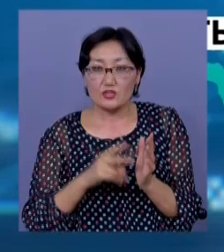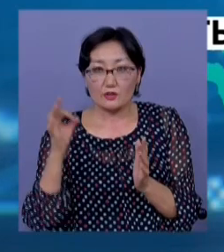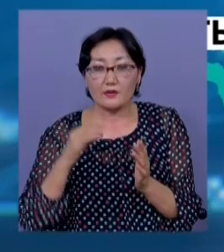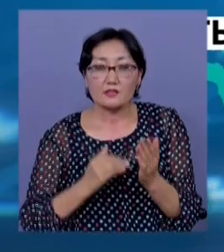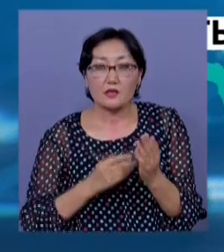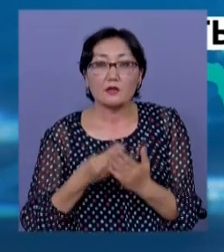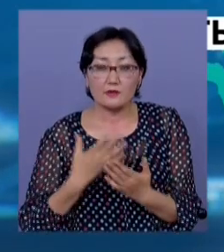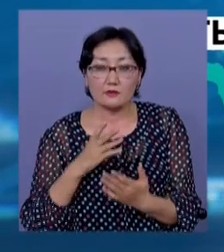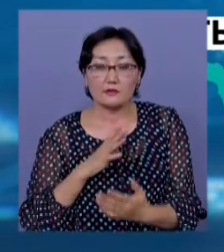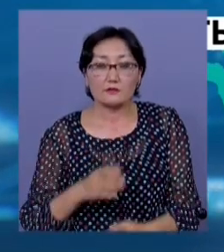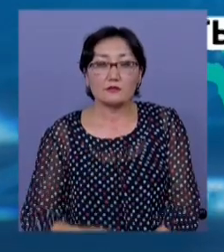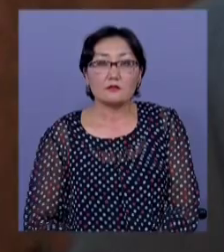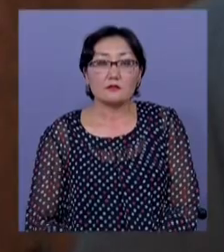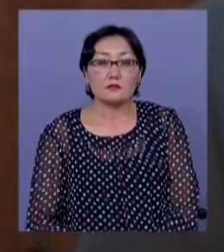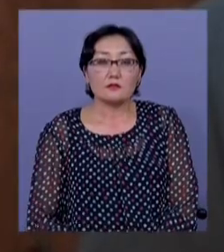қымбаттаған.